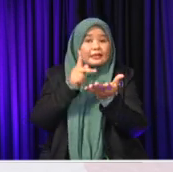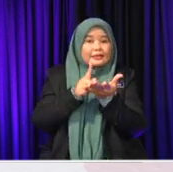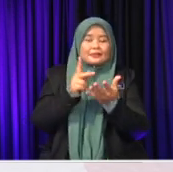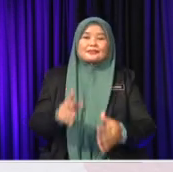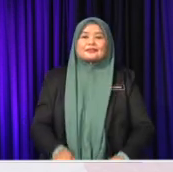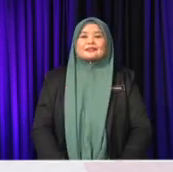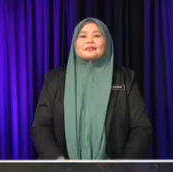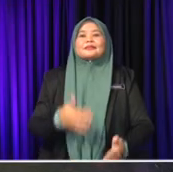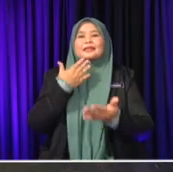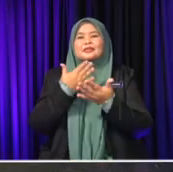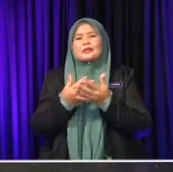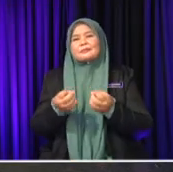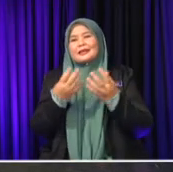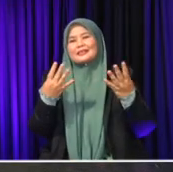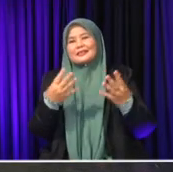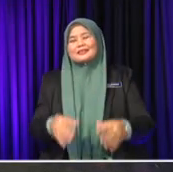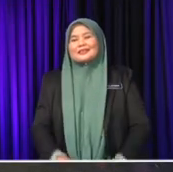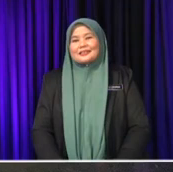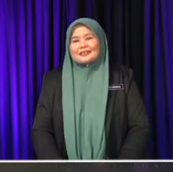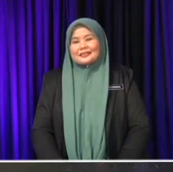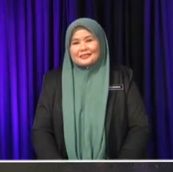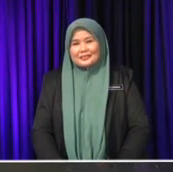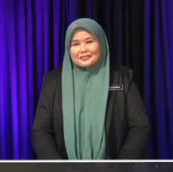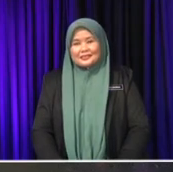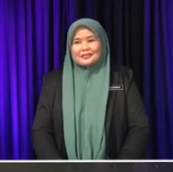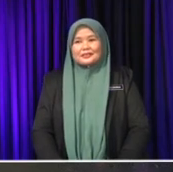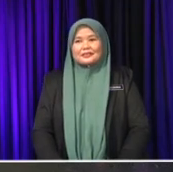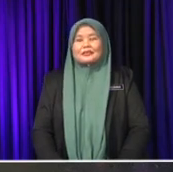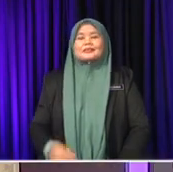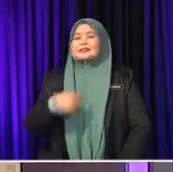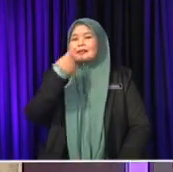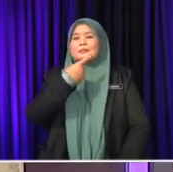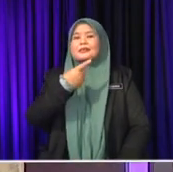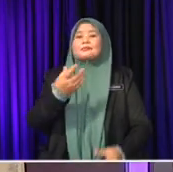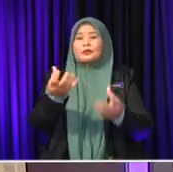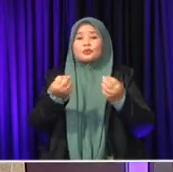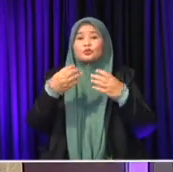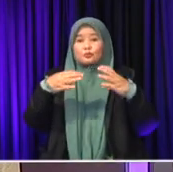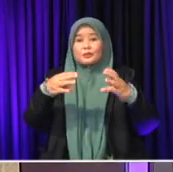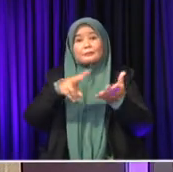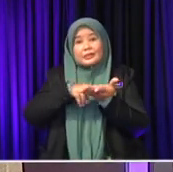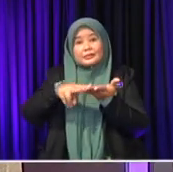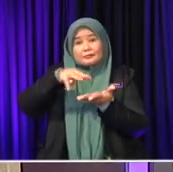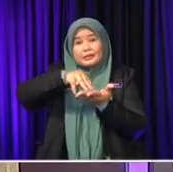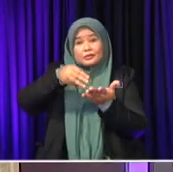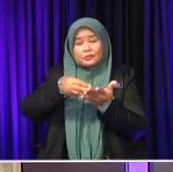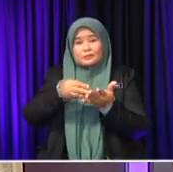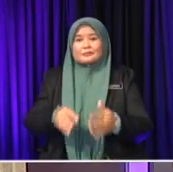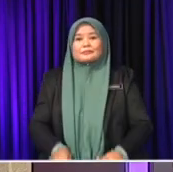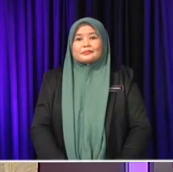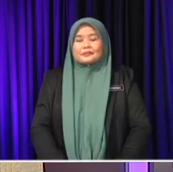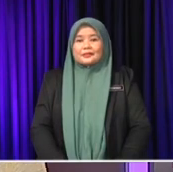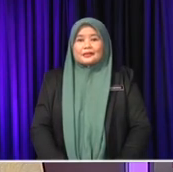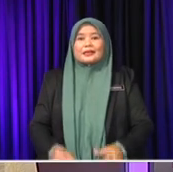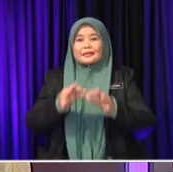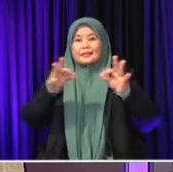terima kasih banyak seterusnya kita lihat pula-silat yang kedua mungkin ada kawan lainnya Coba baca ataupun terjemahan Ayah